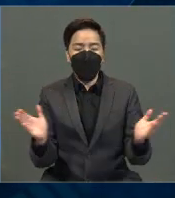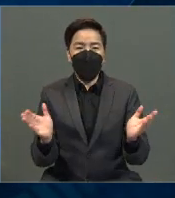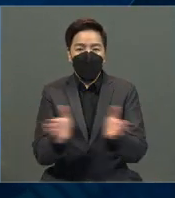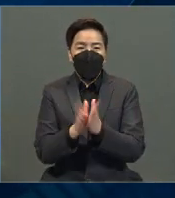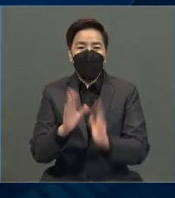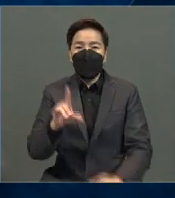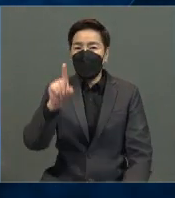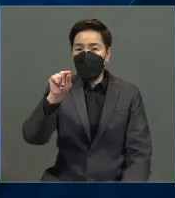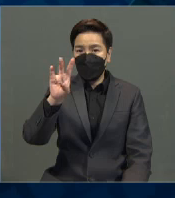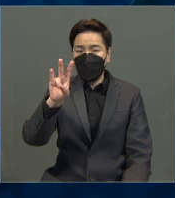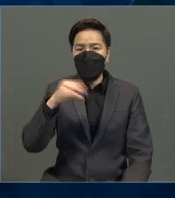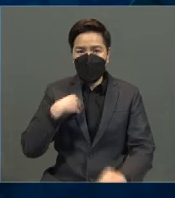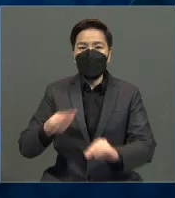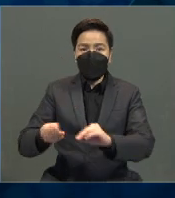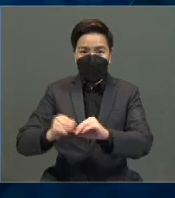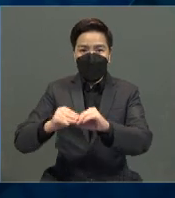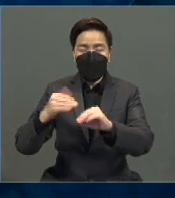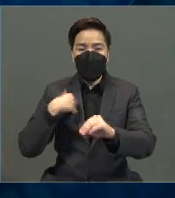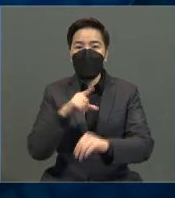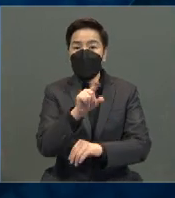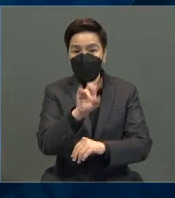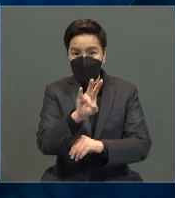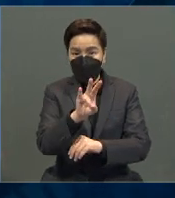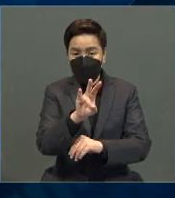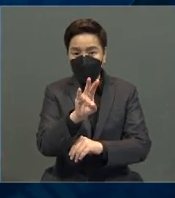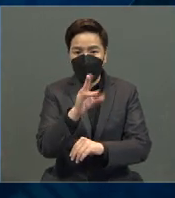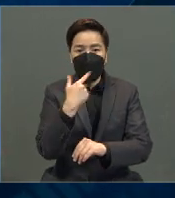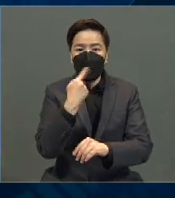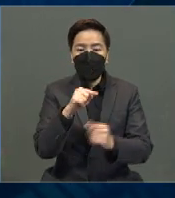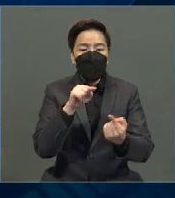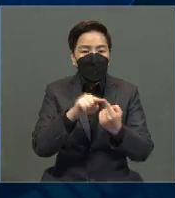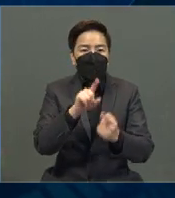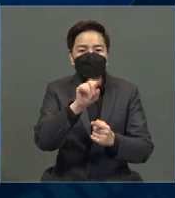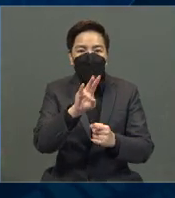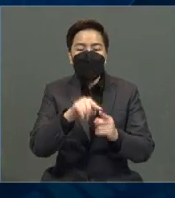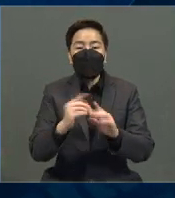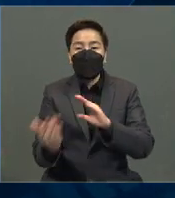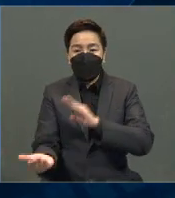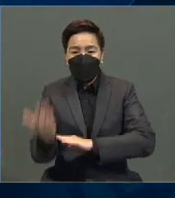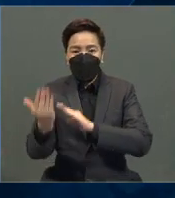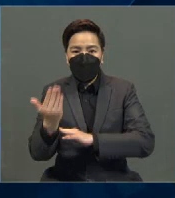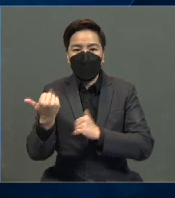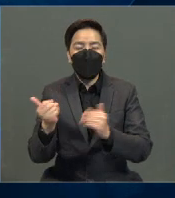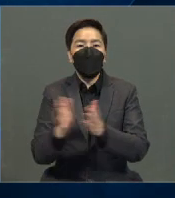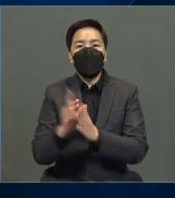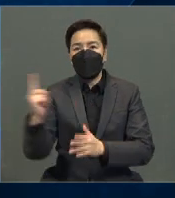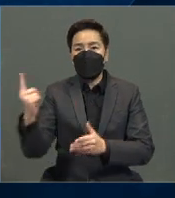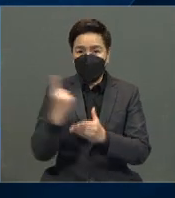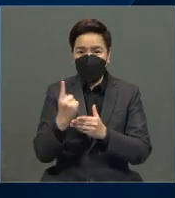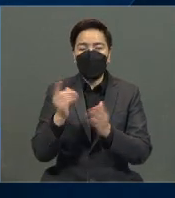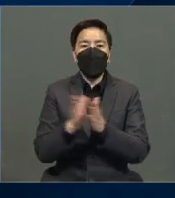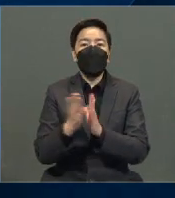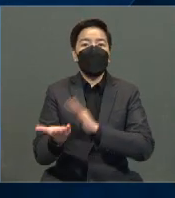รายจริงๆมีตัวเลขที่เพิ่มเติมเข้ามาในส่วนที่เป็นเมื่อเช้านะครับก็เป็น28รายต้องเรียนว่